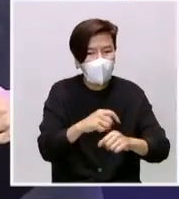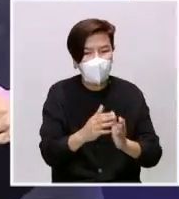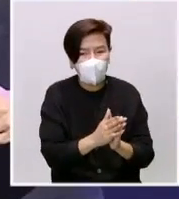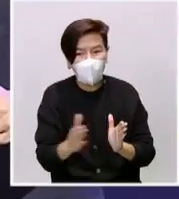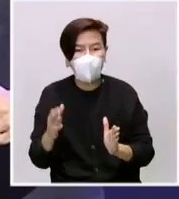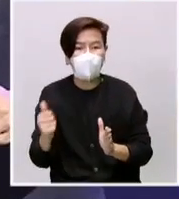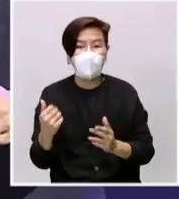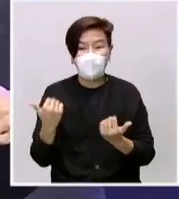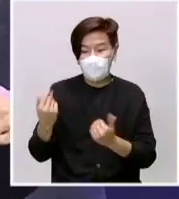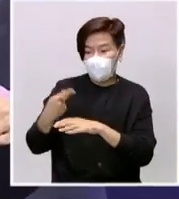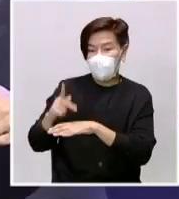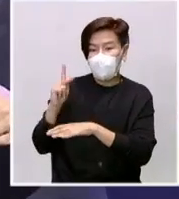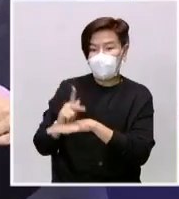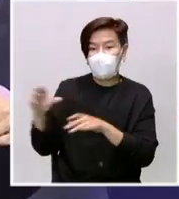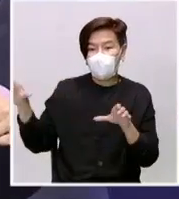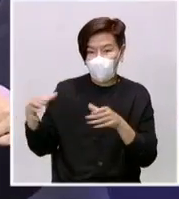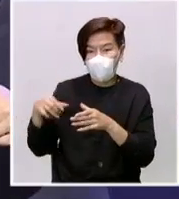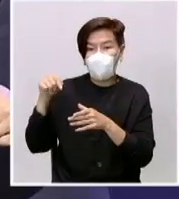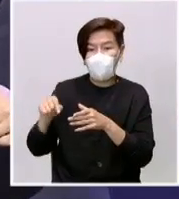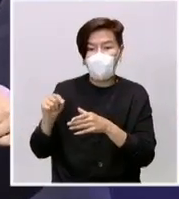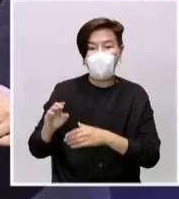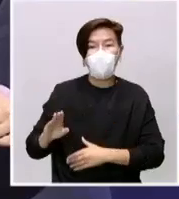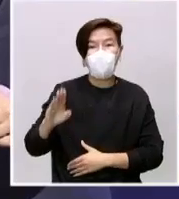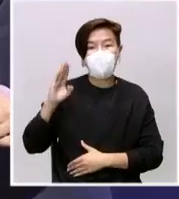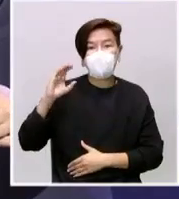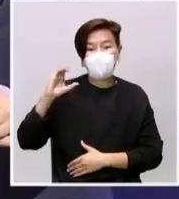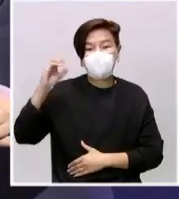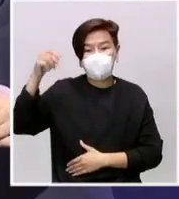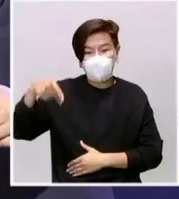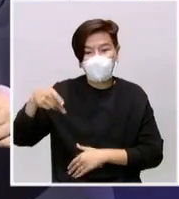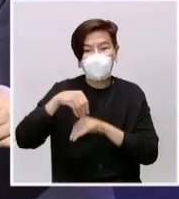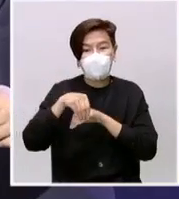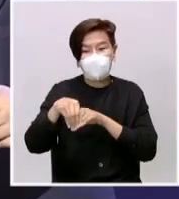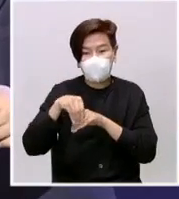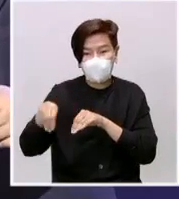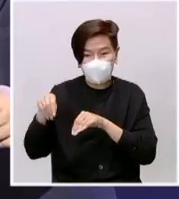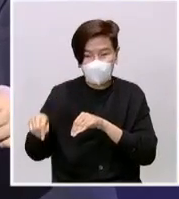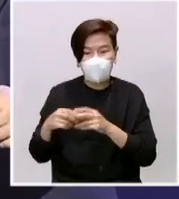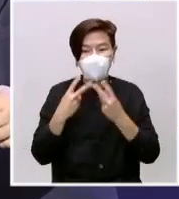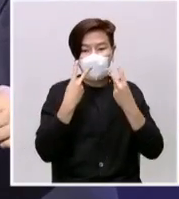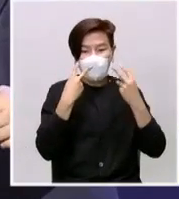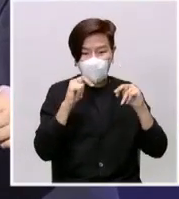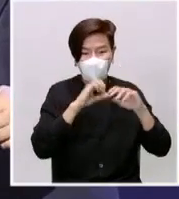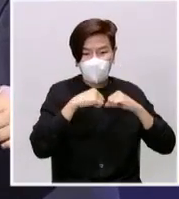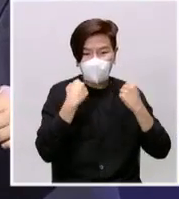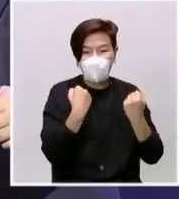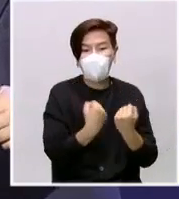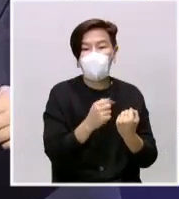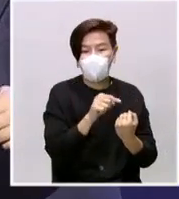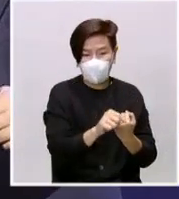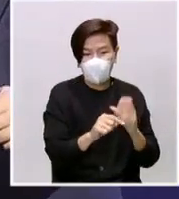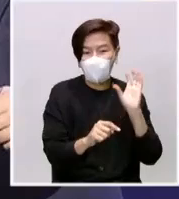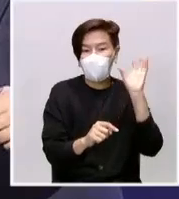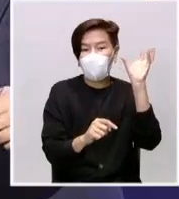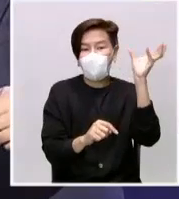สุภชัยเจรวนนท์ประธานคณะผู้บริหารบริษัทเครือเจริญโภคภัณฑ์จำกัดและนายกสมาคมเครือข่าย Global Compact แห่งประเท